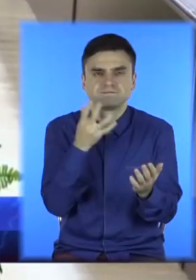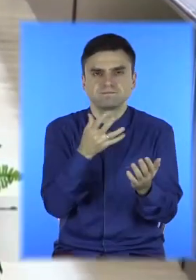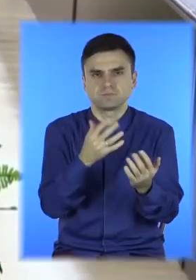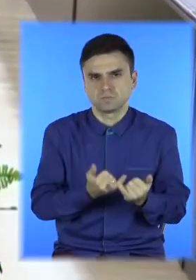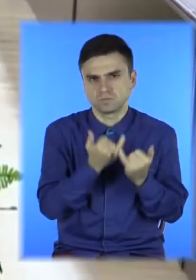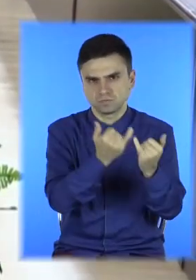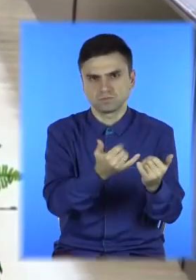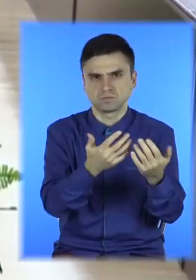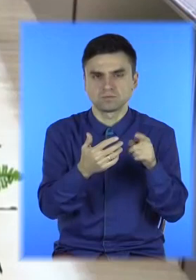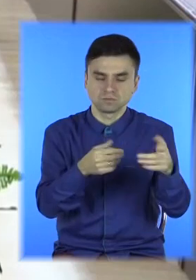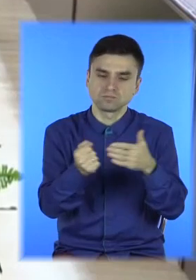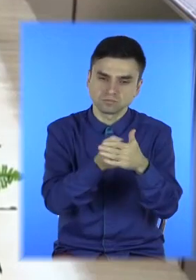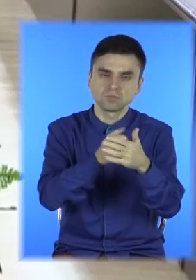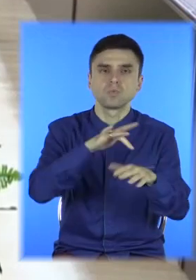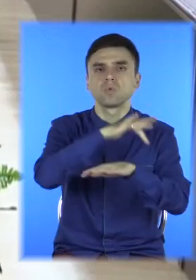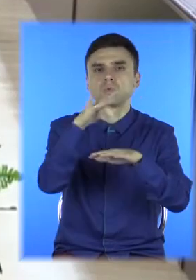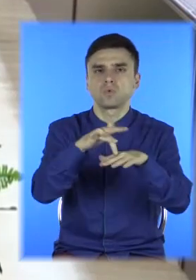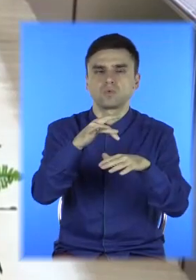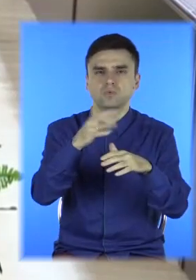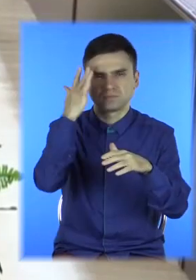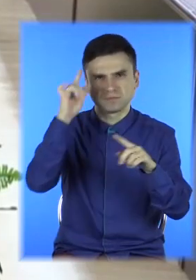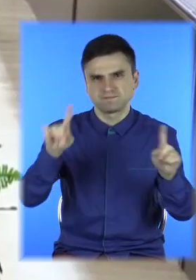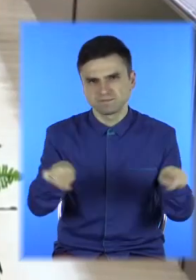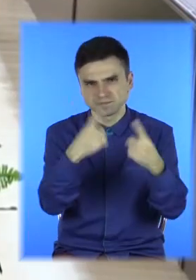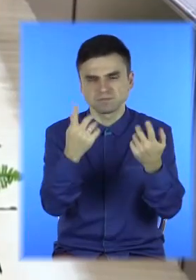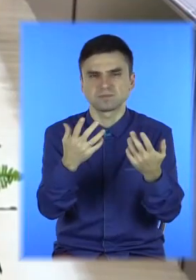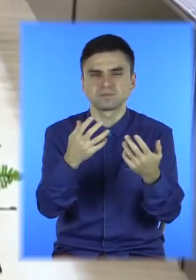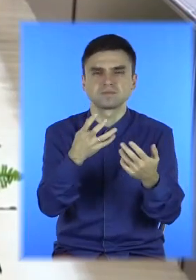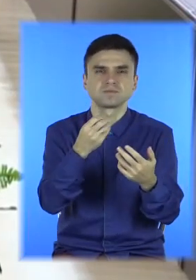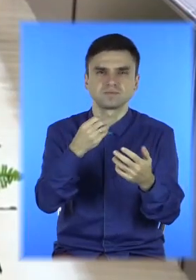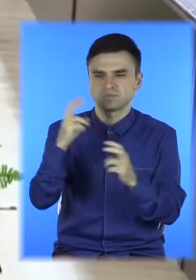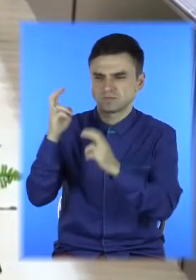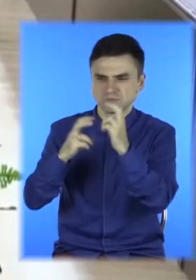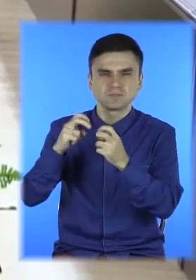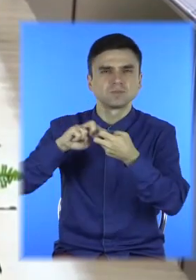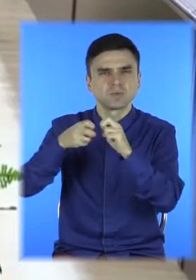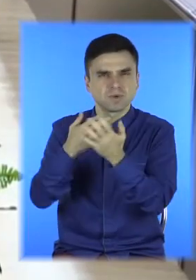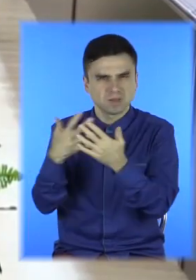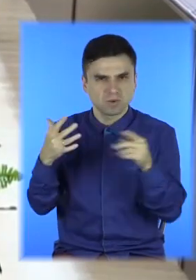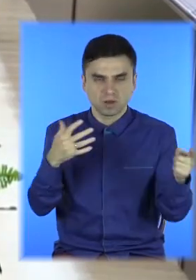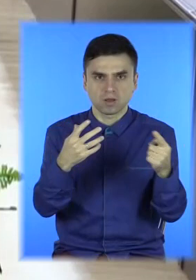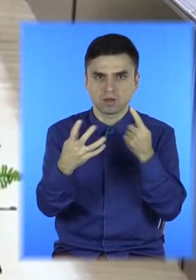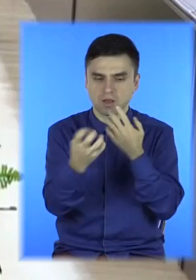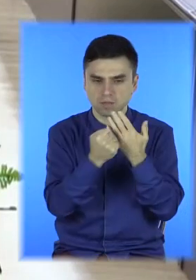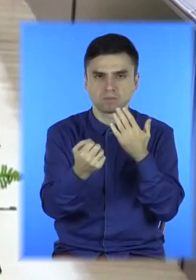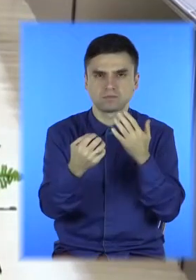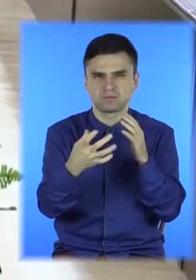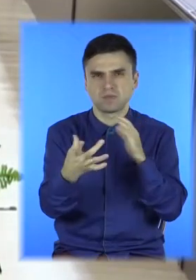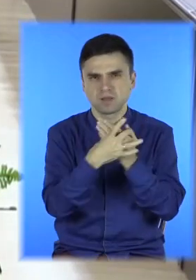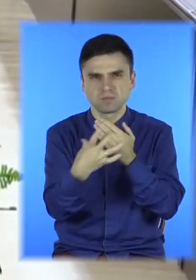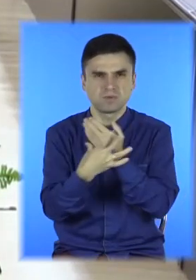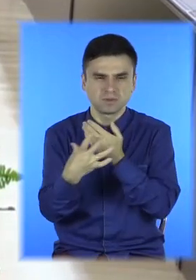які виникають у підприємств. Тому їхні зауваження завжди для нас дуже, скажімо так, цінні, і ми